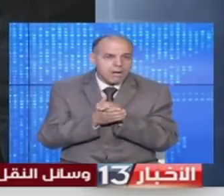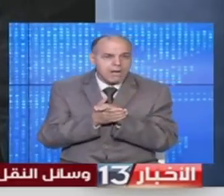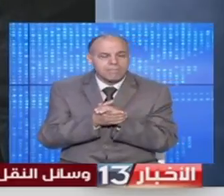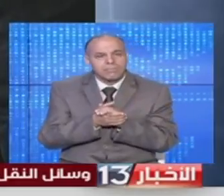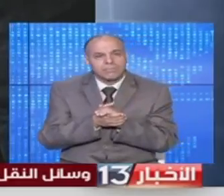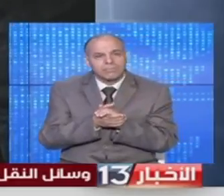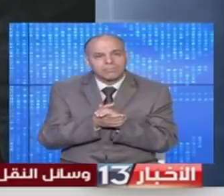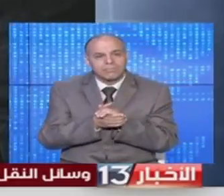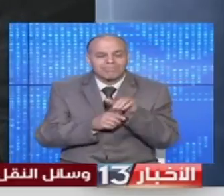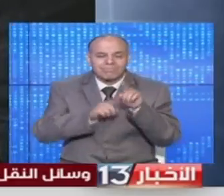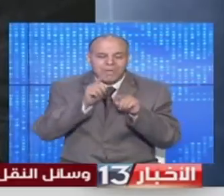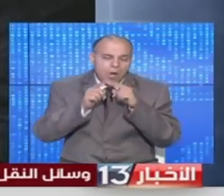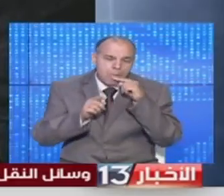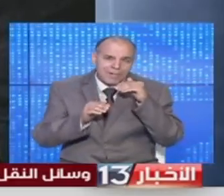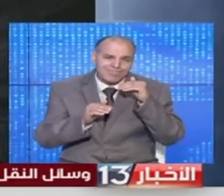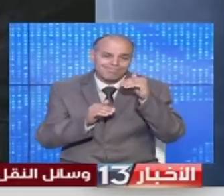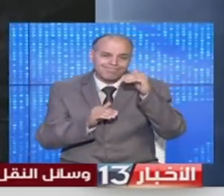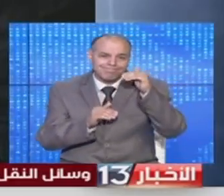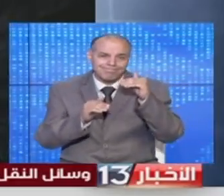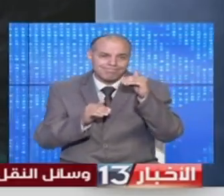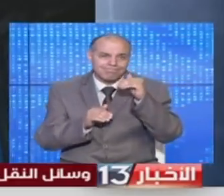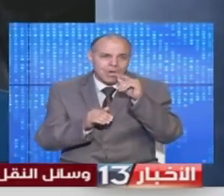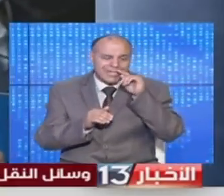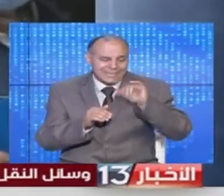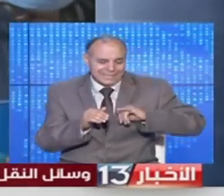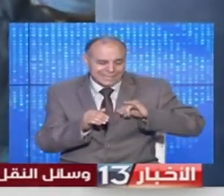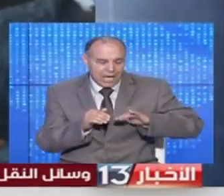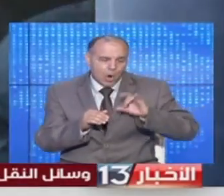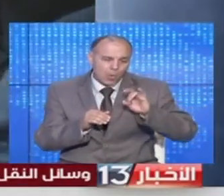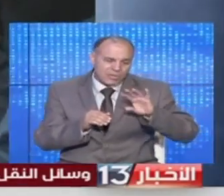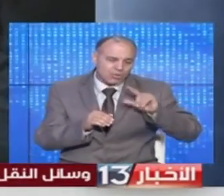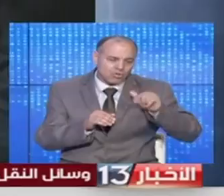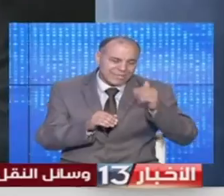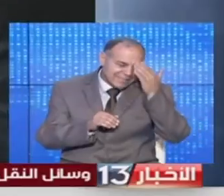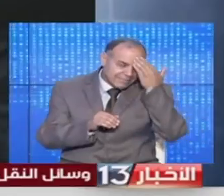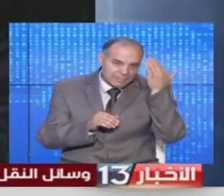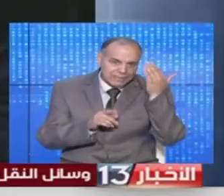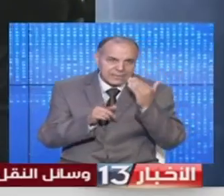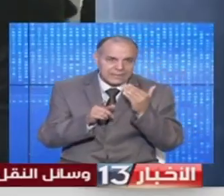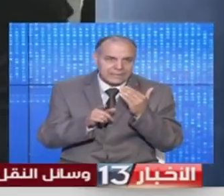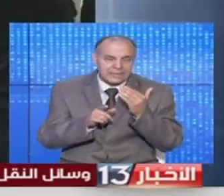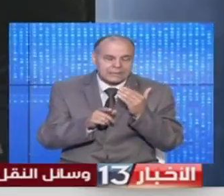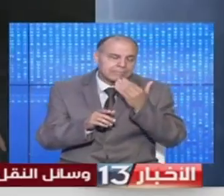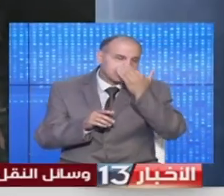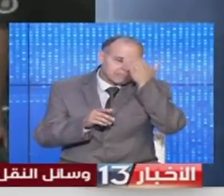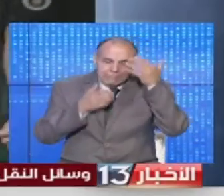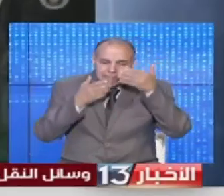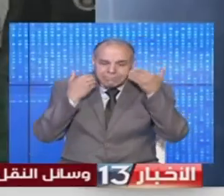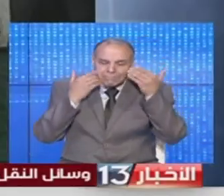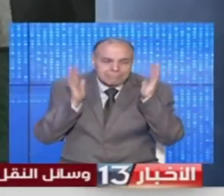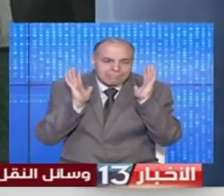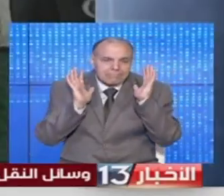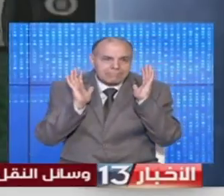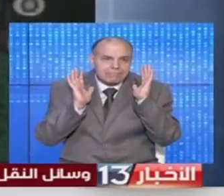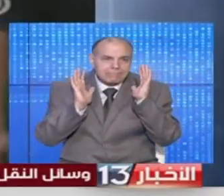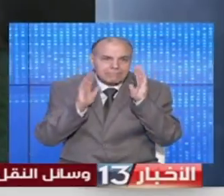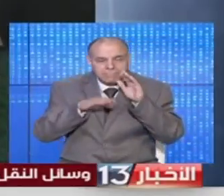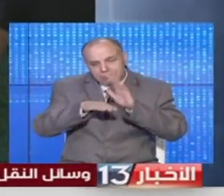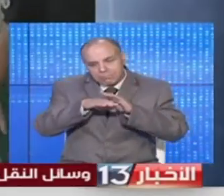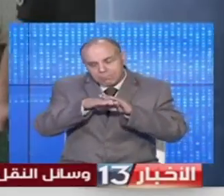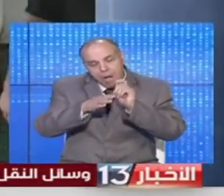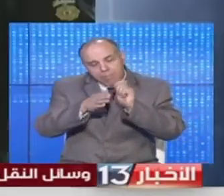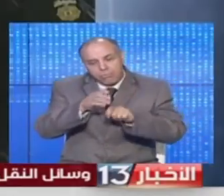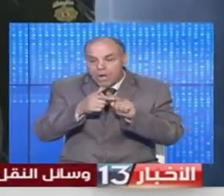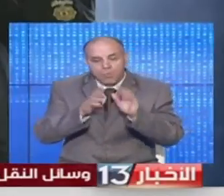فئه عمريه معينه متاع كل الصغار ما مش قاعدين القادمه في الاجراءات